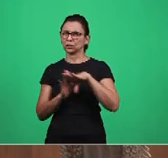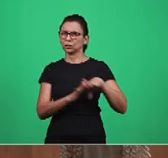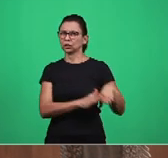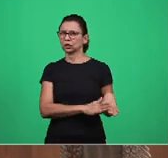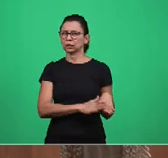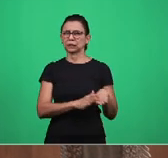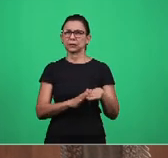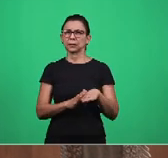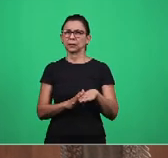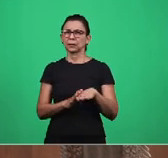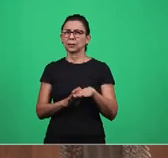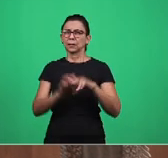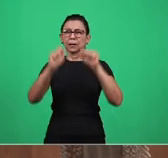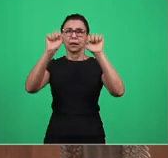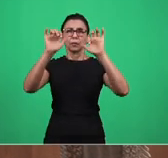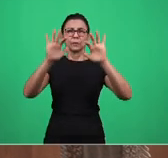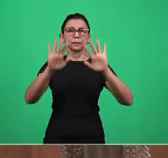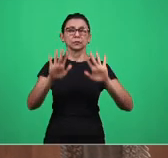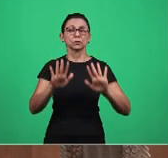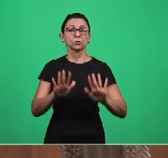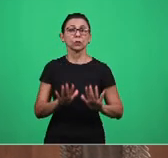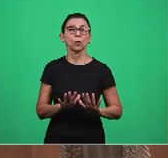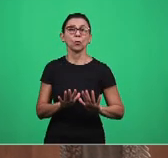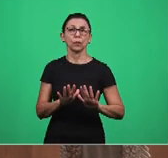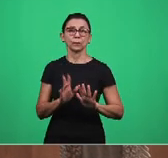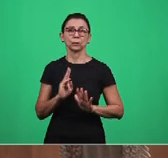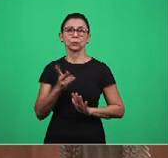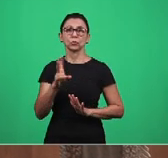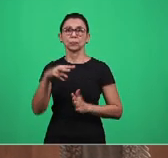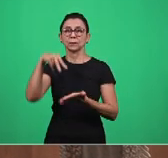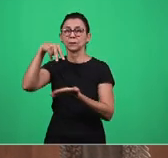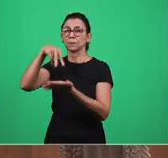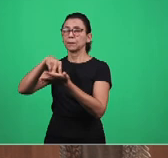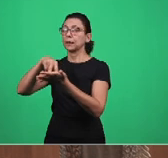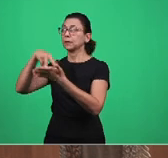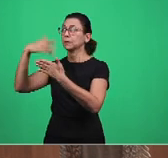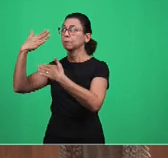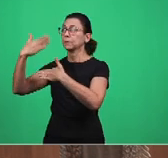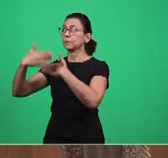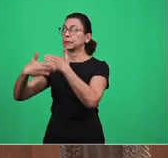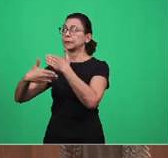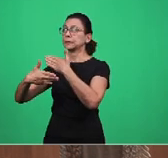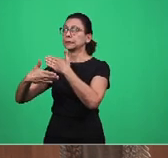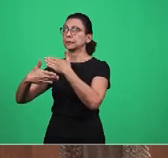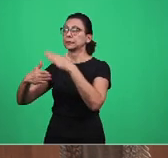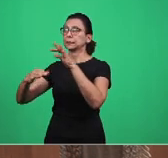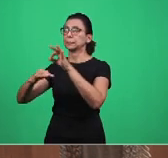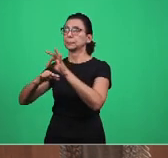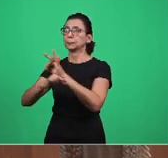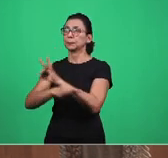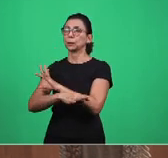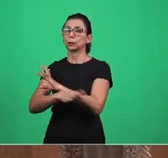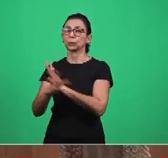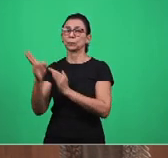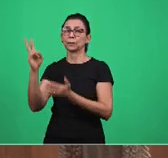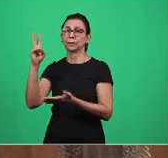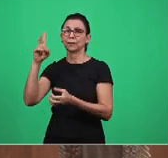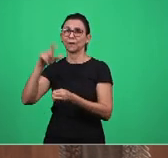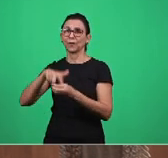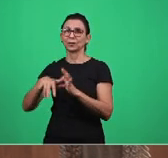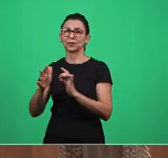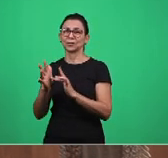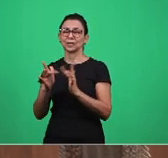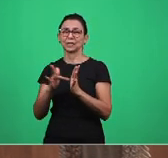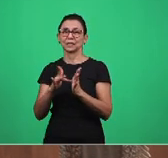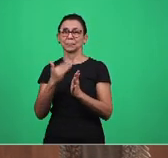la bénédiction d'être debout dans ta présence, affermi et prêt pour le retour glorieux du Seigneur Jésus. Ainsi